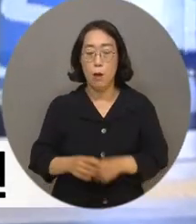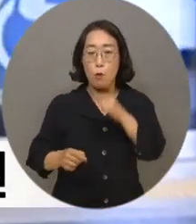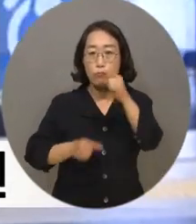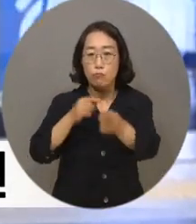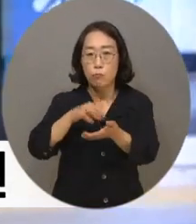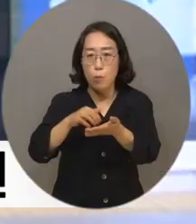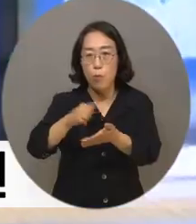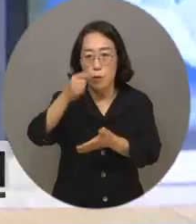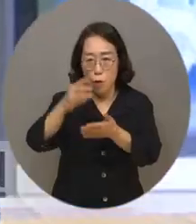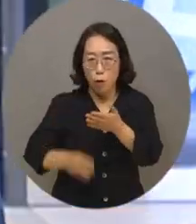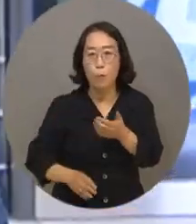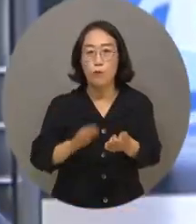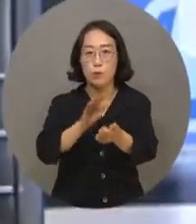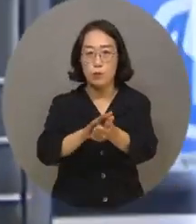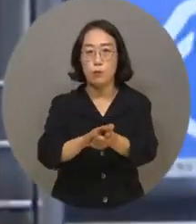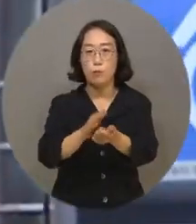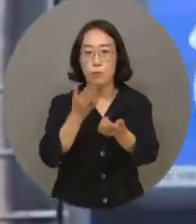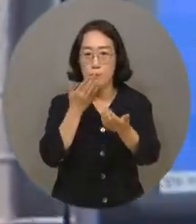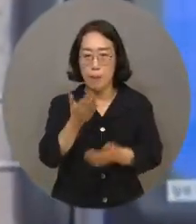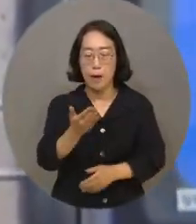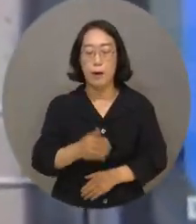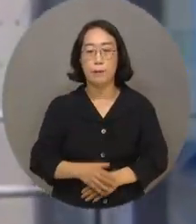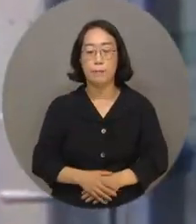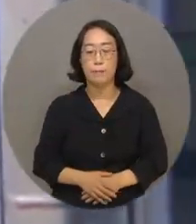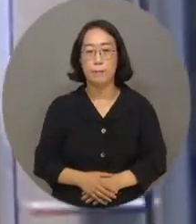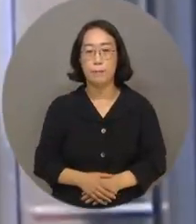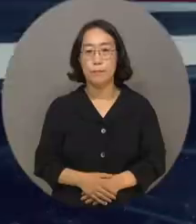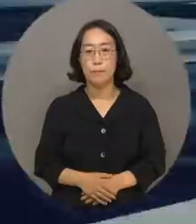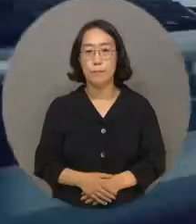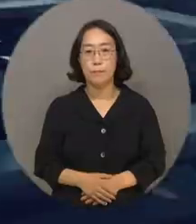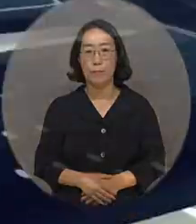보험 지원을 받을 수 있습니다.